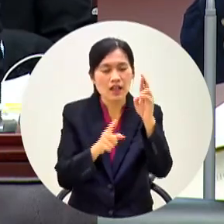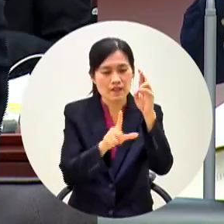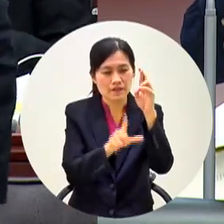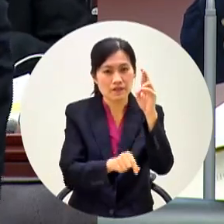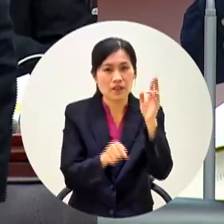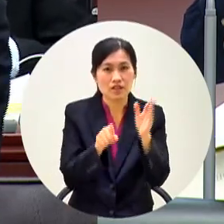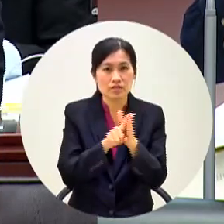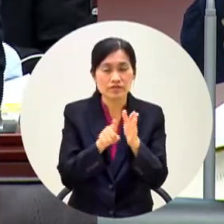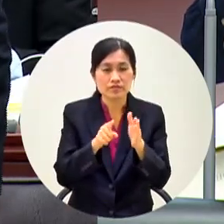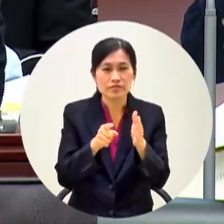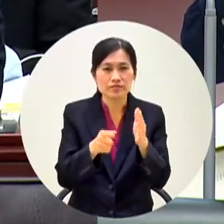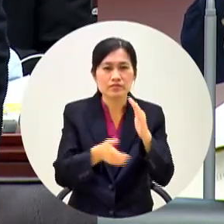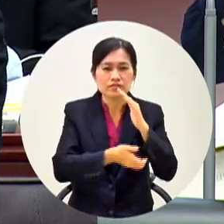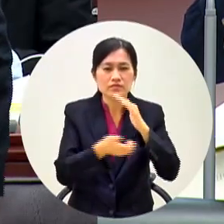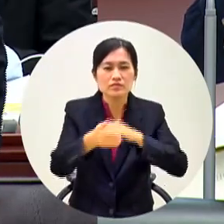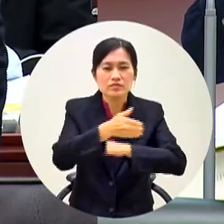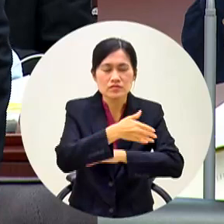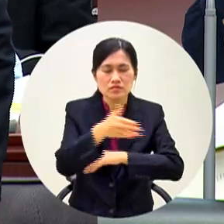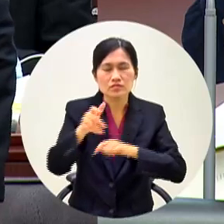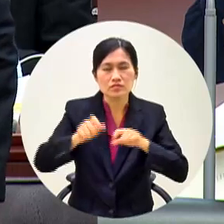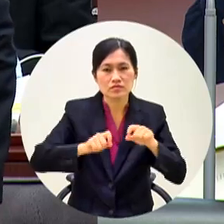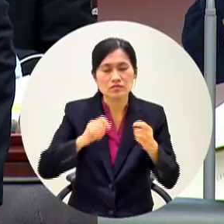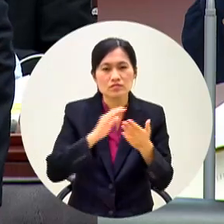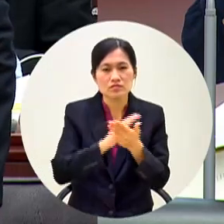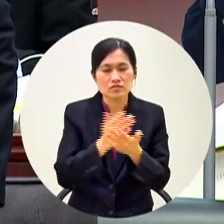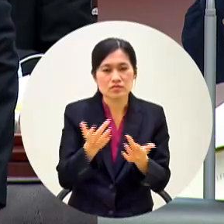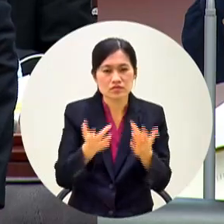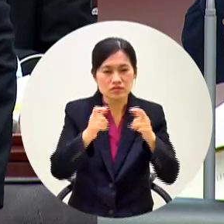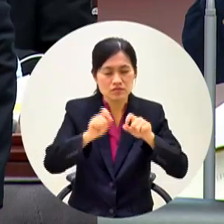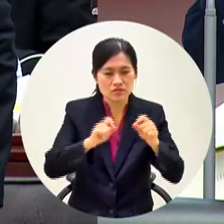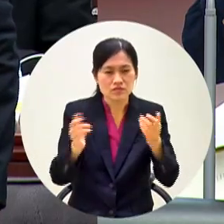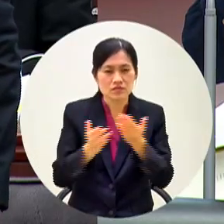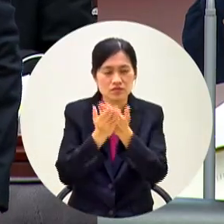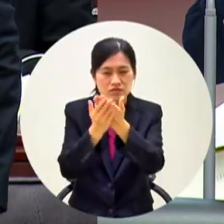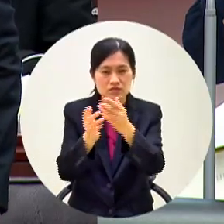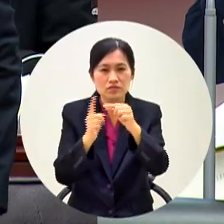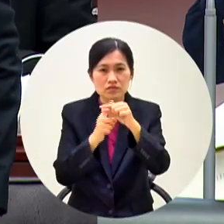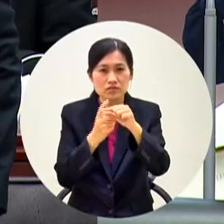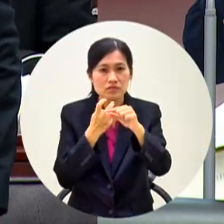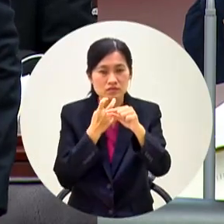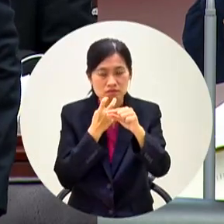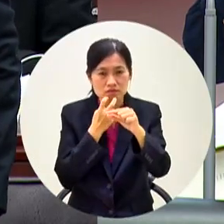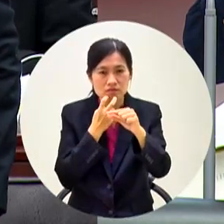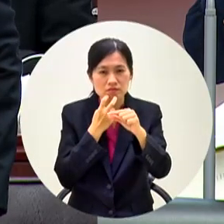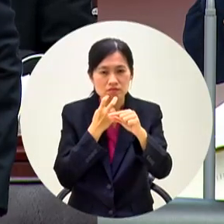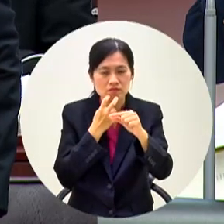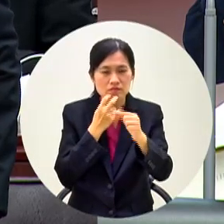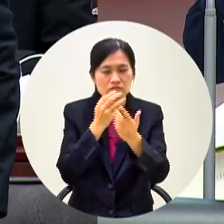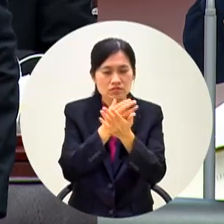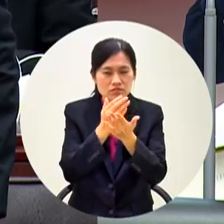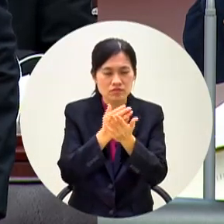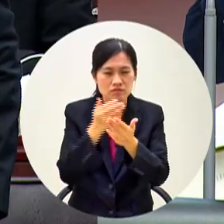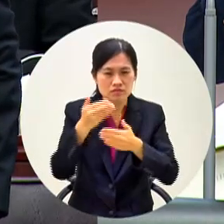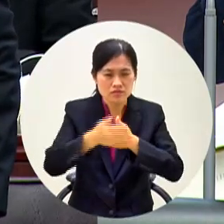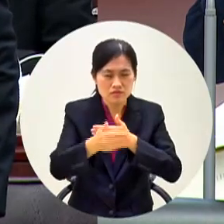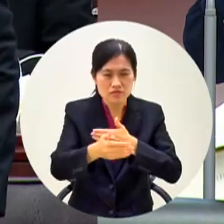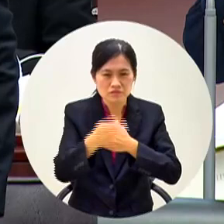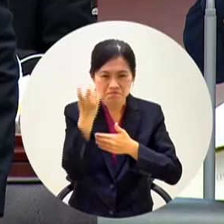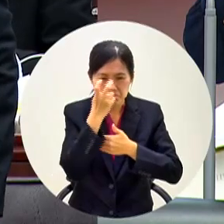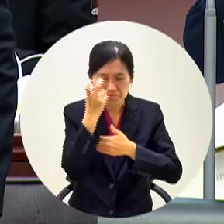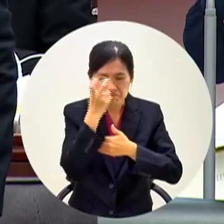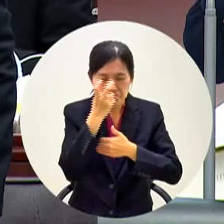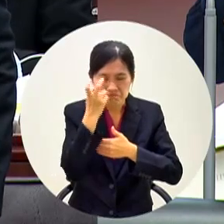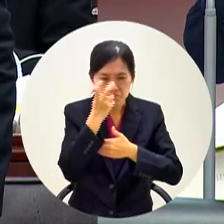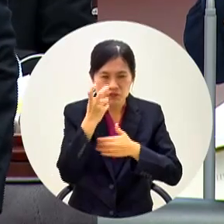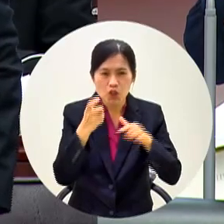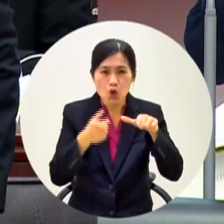迁村计划书的草案，我们会报中央，然后经过。这个办理各项的这个查估公共建设